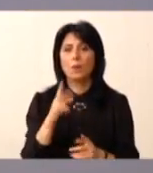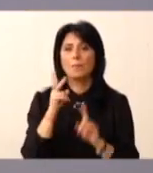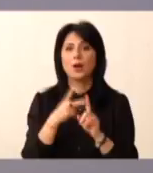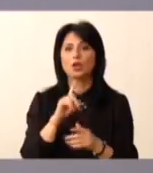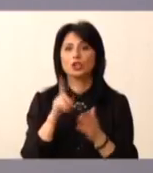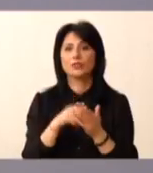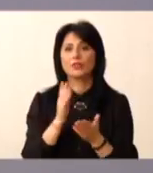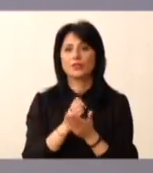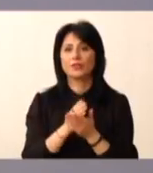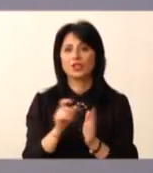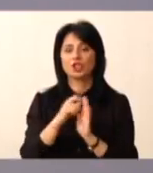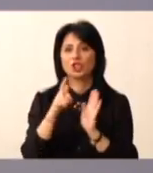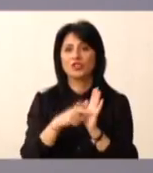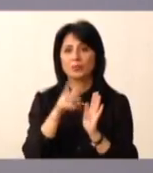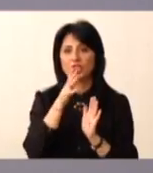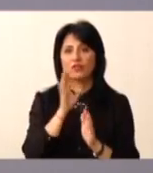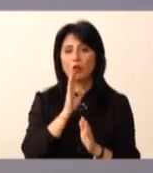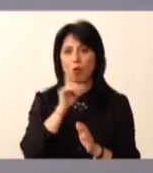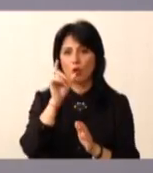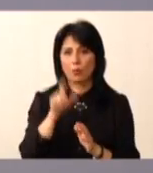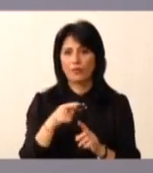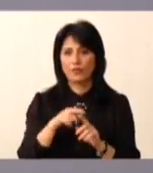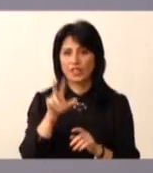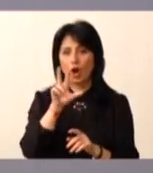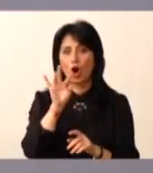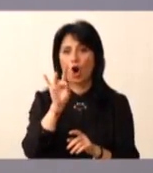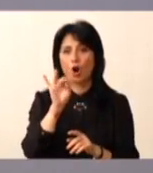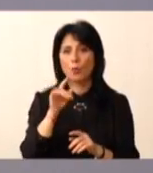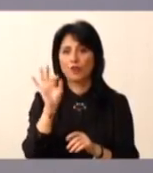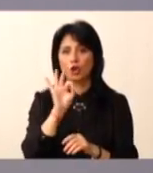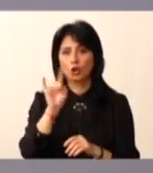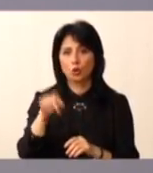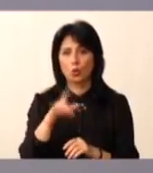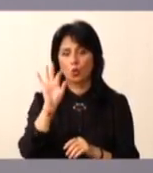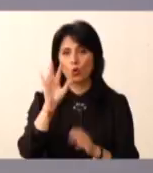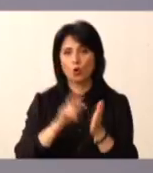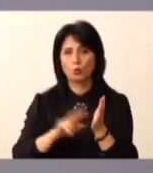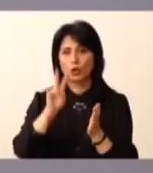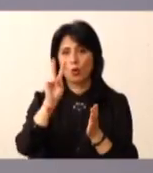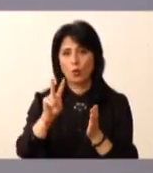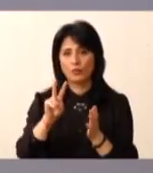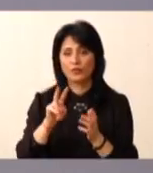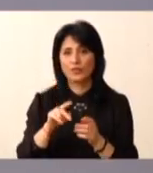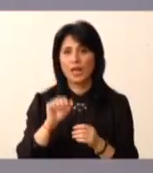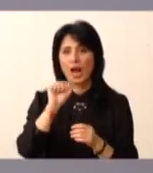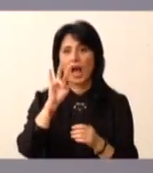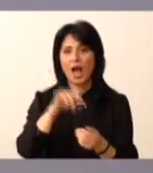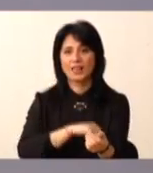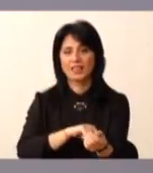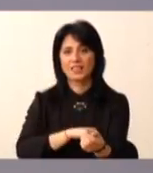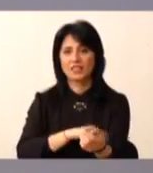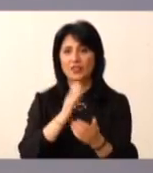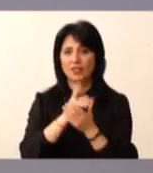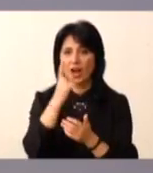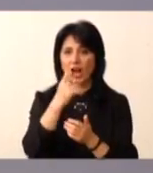მეორე შეკითხვა გვაქვს ესეთი 17 წლის გოგონას თიროტროპული ჰორმონის დონე არის 0.082 ხოლო ანტისხეულების ტიტრი